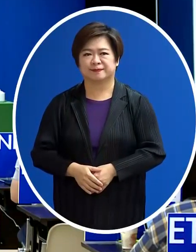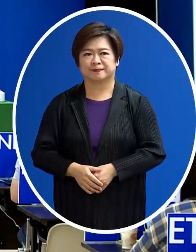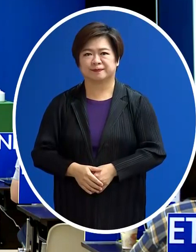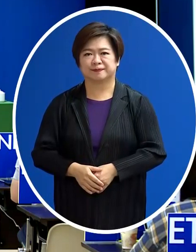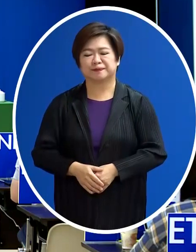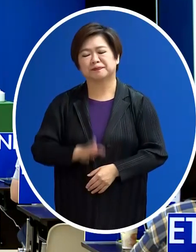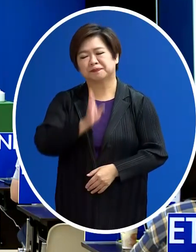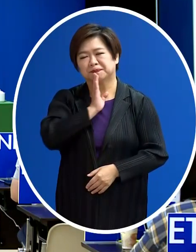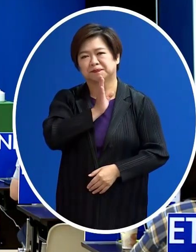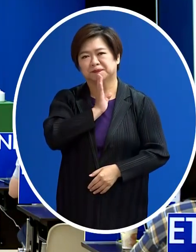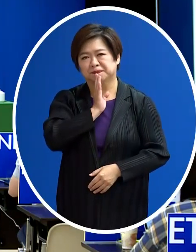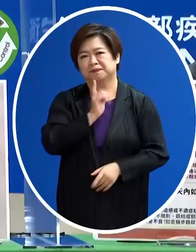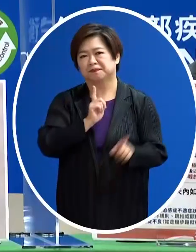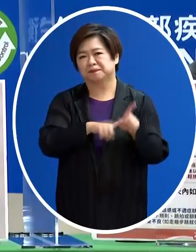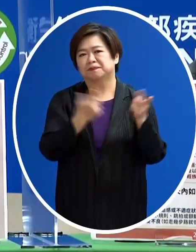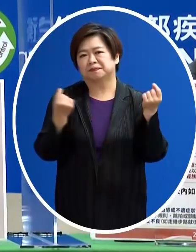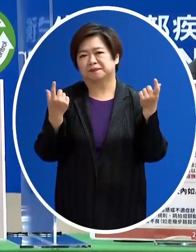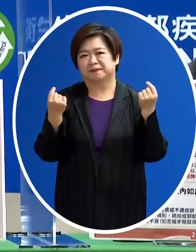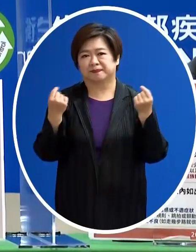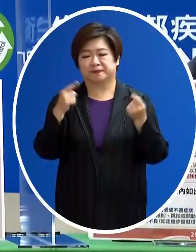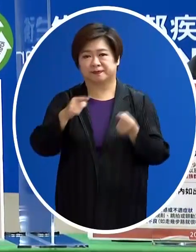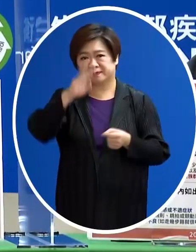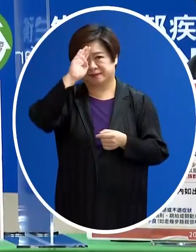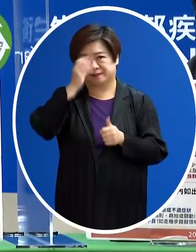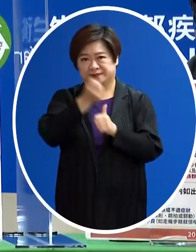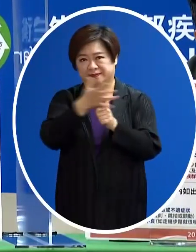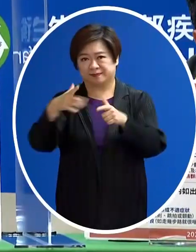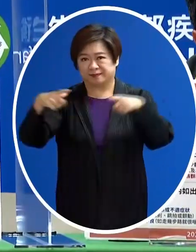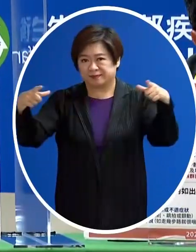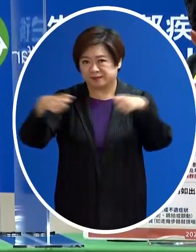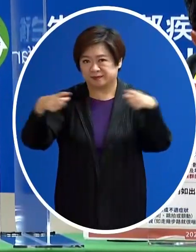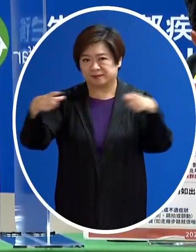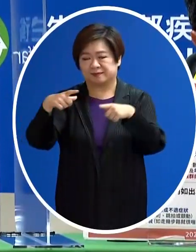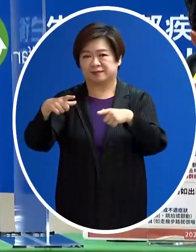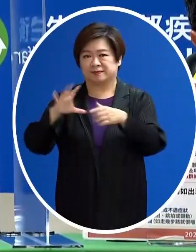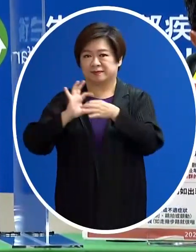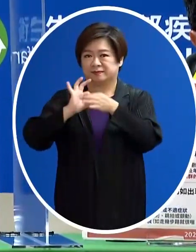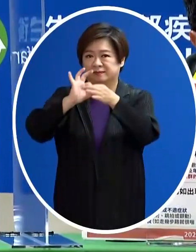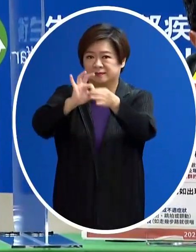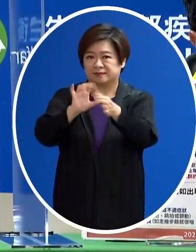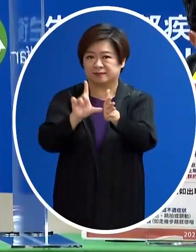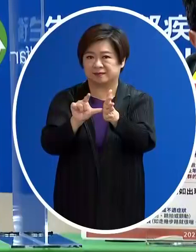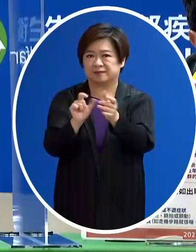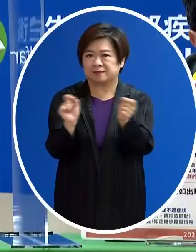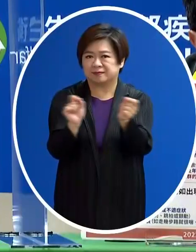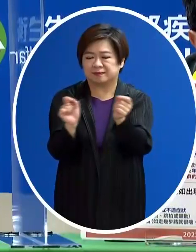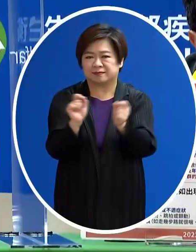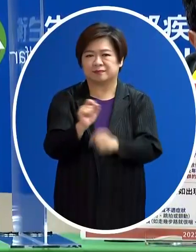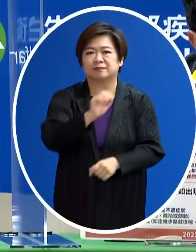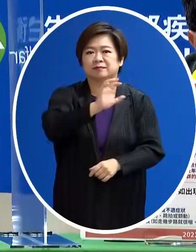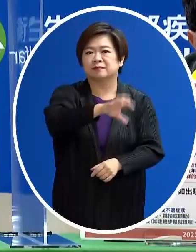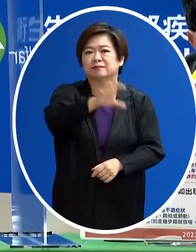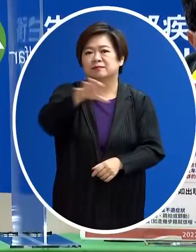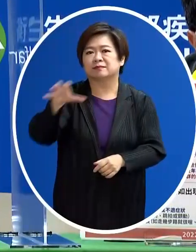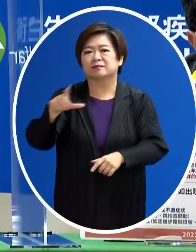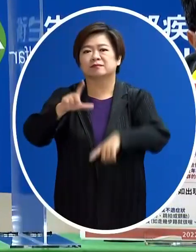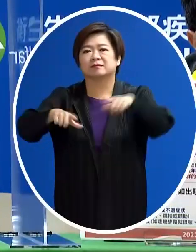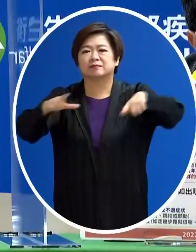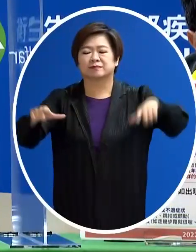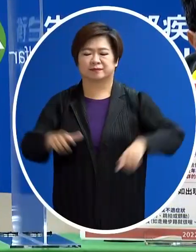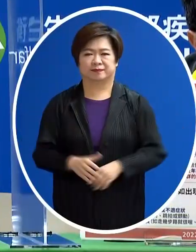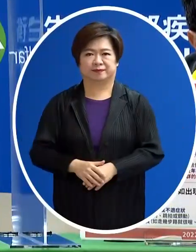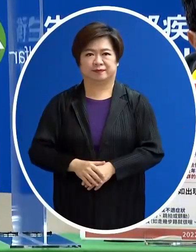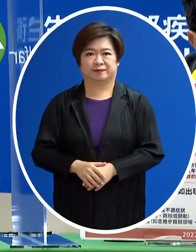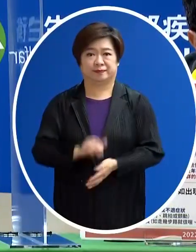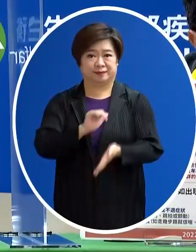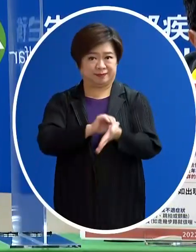对，确实像李教授讲，这疫情的规模跟它持续的情况哈，其实每个地方都各有不同。好，那